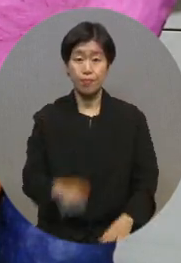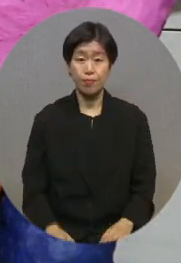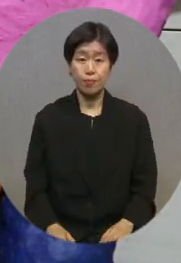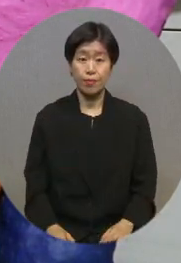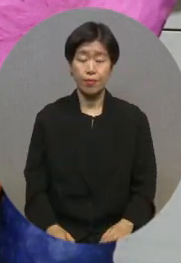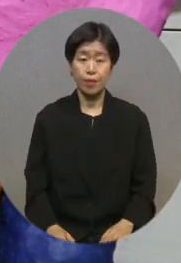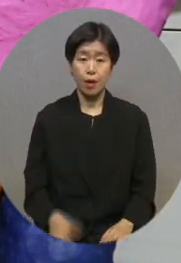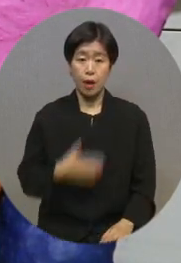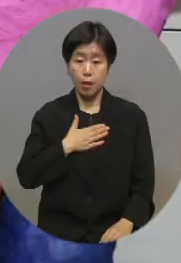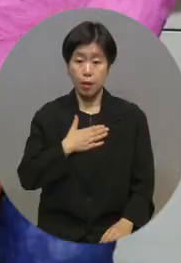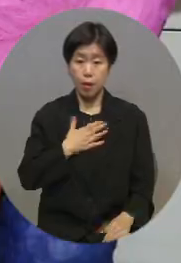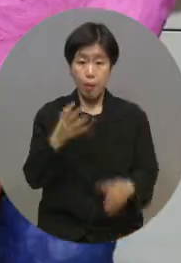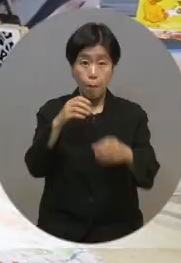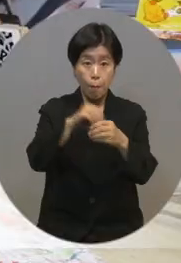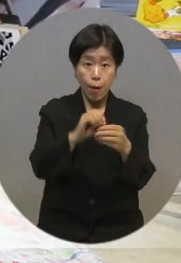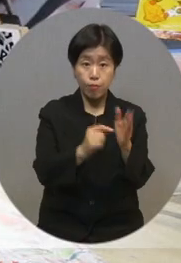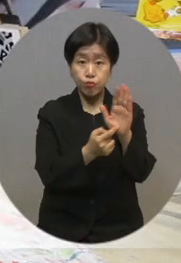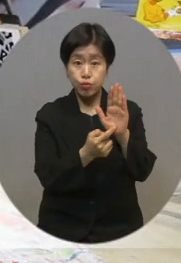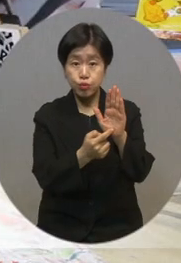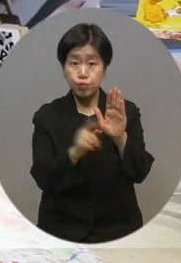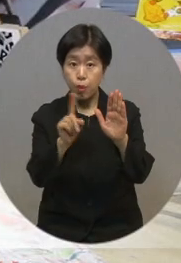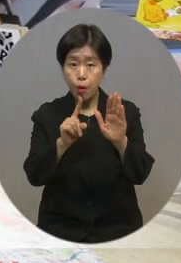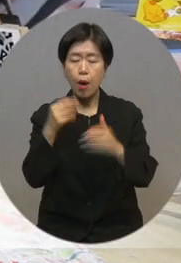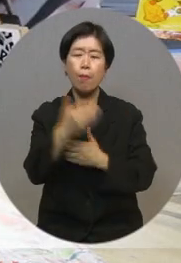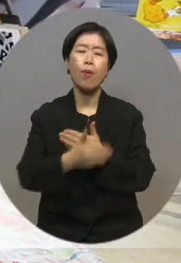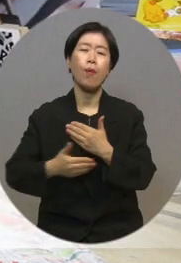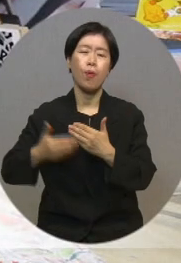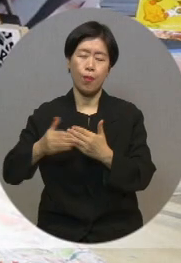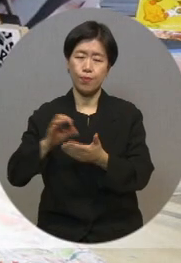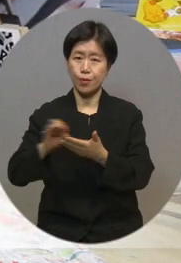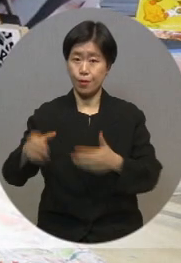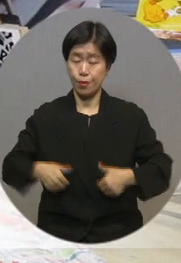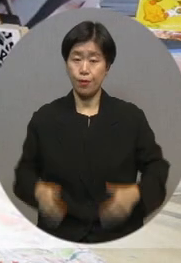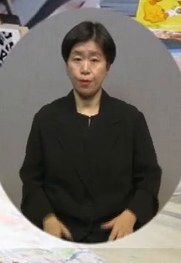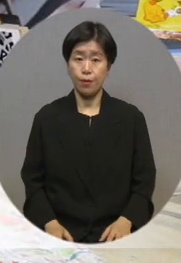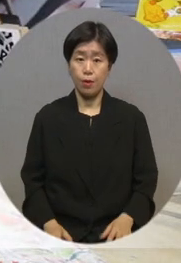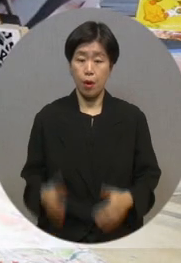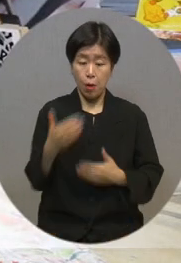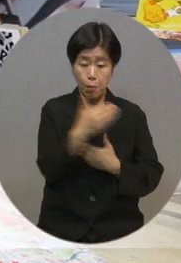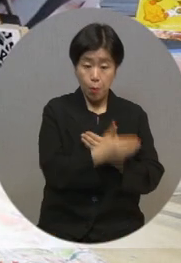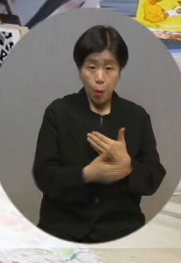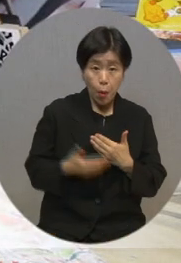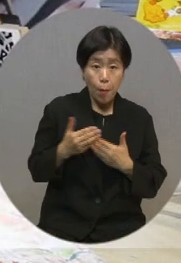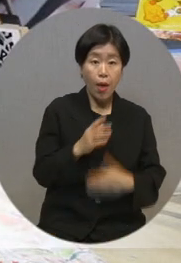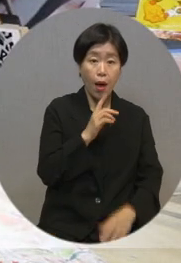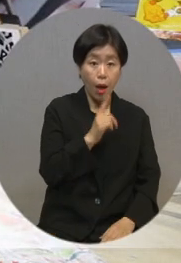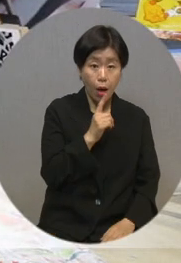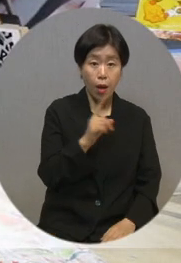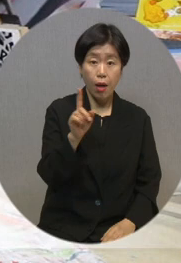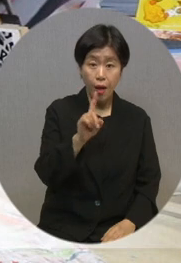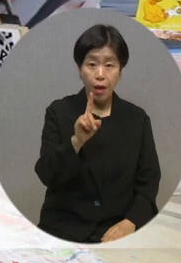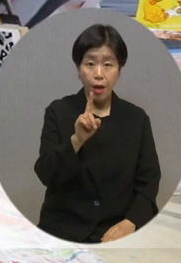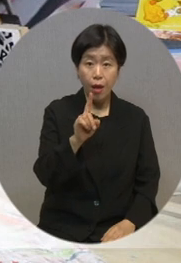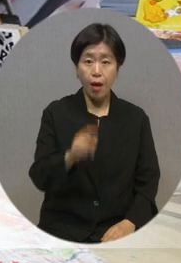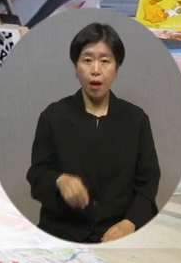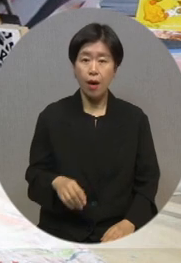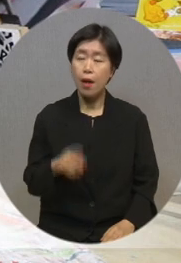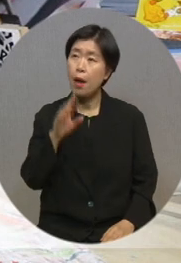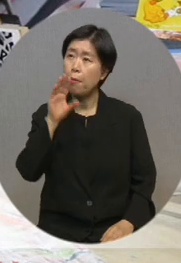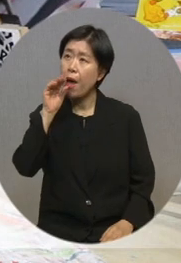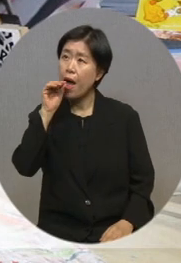통해 드러난다고 말합니다. 몸의 언어라는 것은 실은 그 언어 이전의